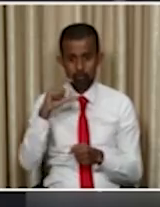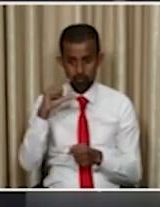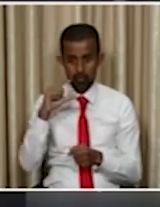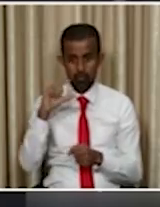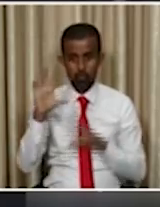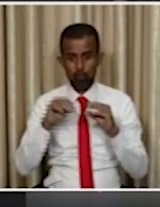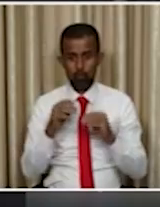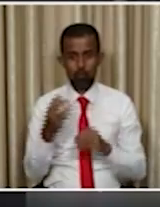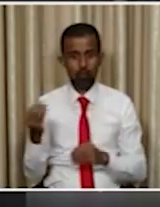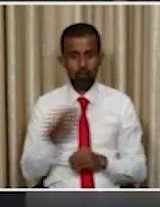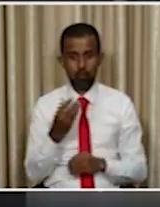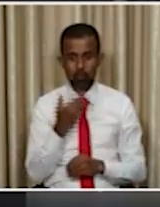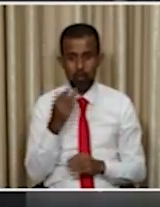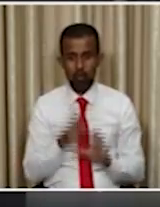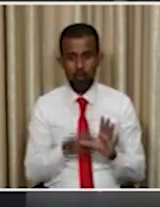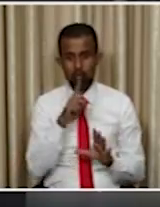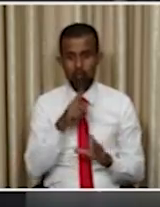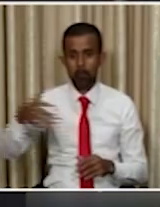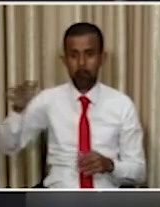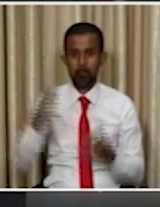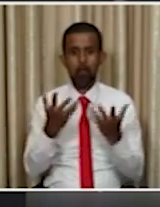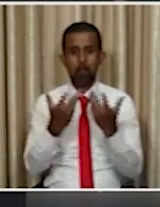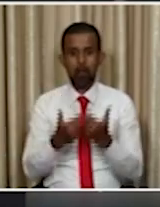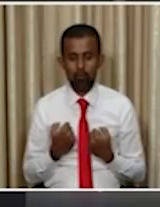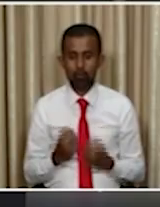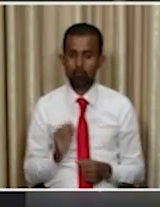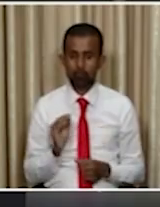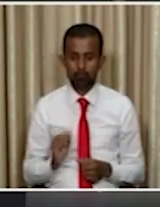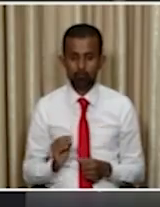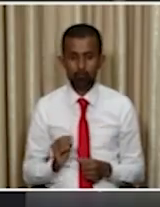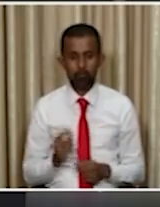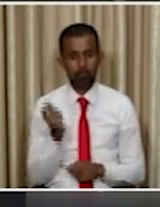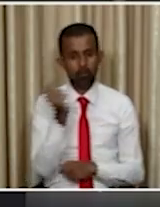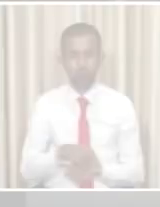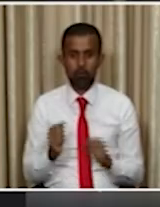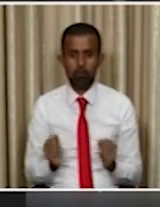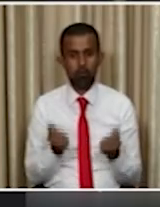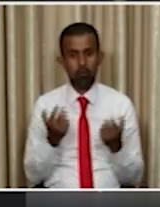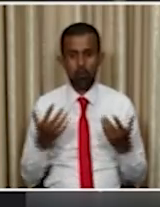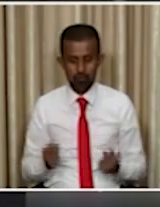තොරතුරු දත්තයන් ගන්න වර්ෂයකට පිට වෙන සංඛ්‍යාව උපාධි වර්ගයන්. වැඩපිළිවෙලක් ආරම්භ කළා තිනවා.